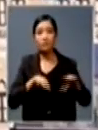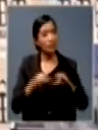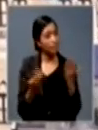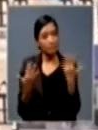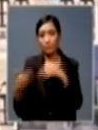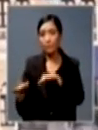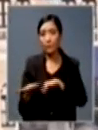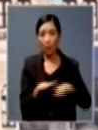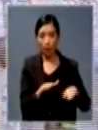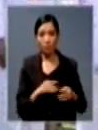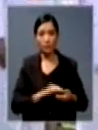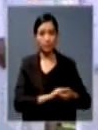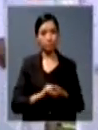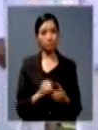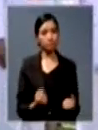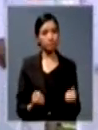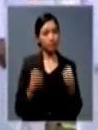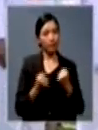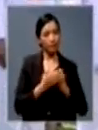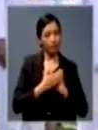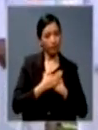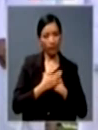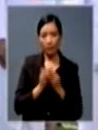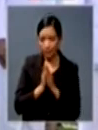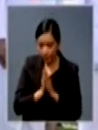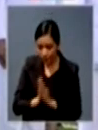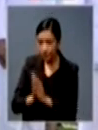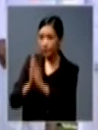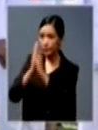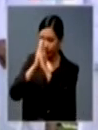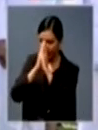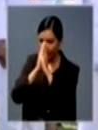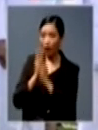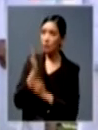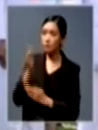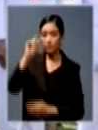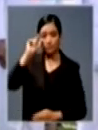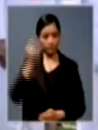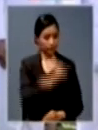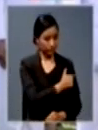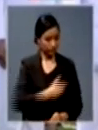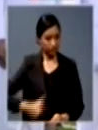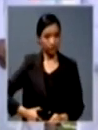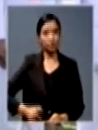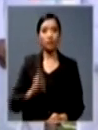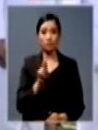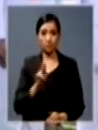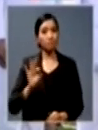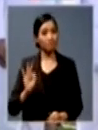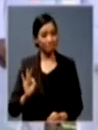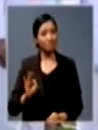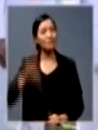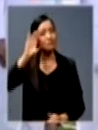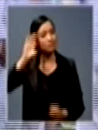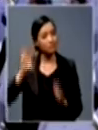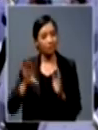ดงออกซึ่งพลังแห่งความภักดีต่อพระบาทสมเด็จพระเจ้าอยู่หัวรัชกาลที่9นะครับ เป็นภาพที่สวยงาม